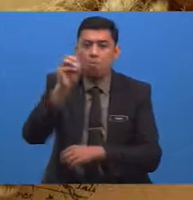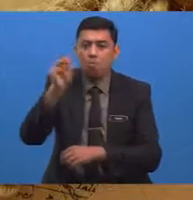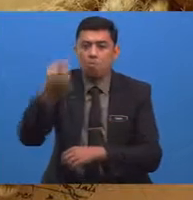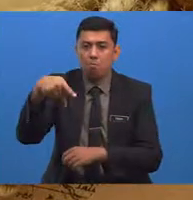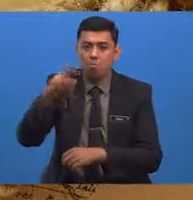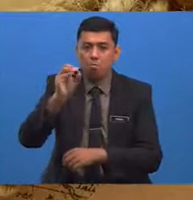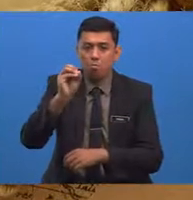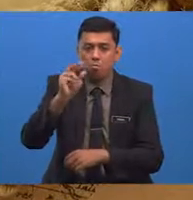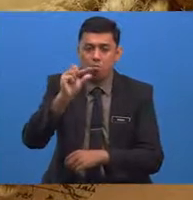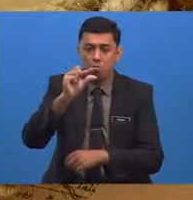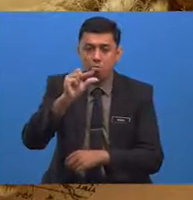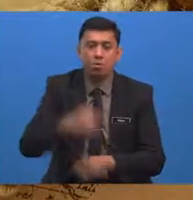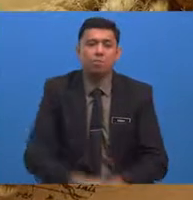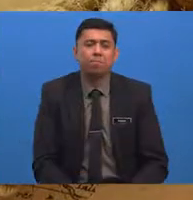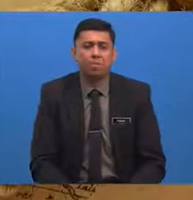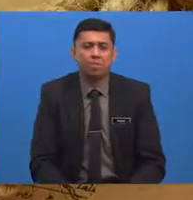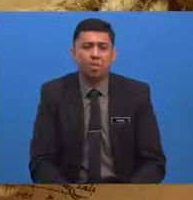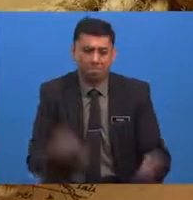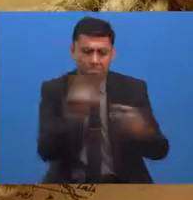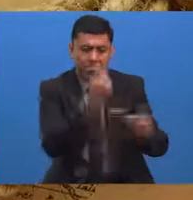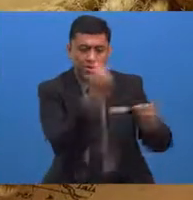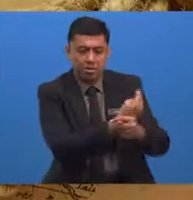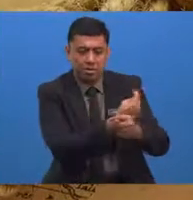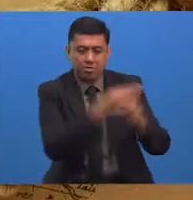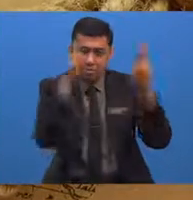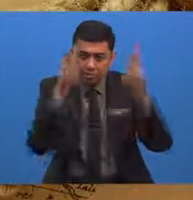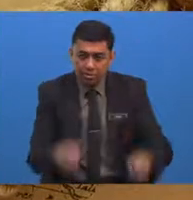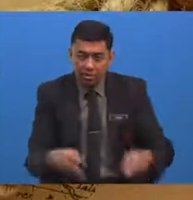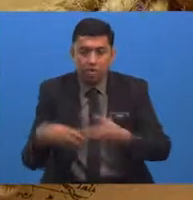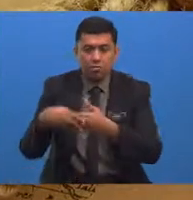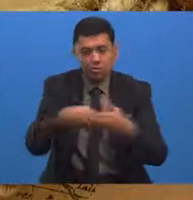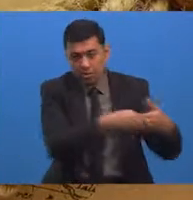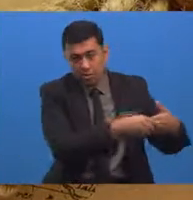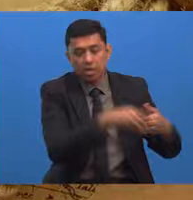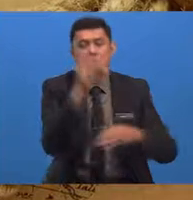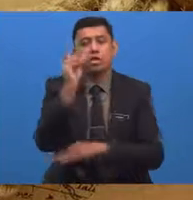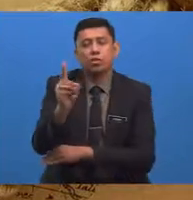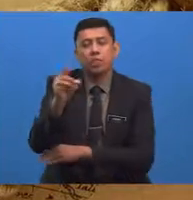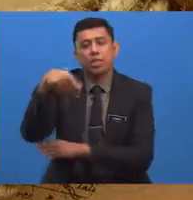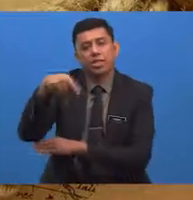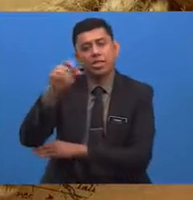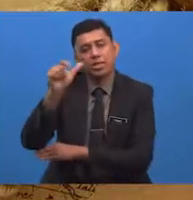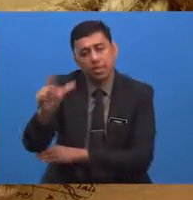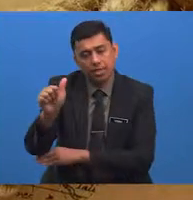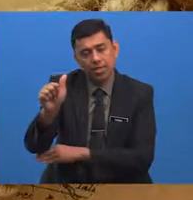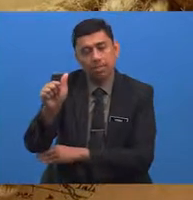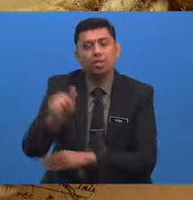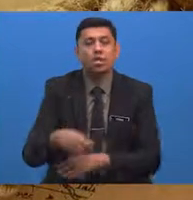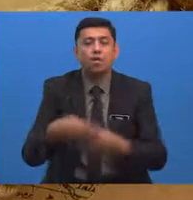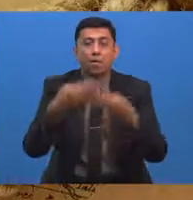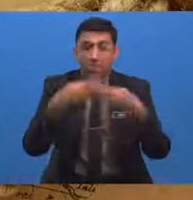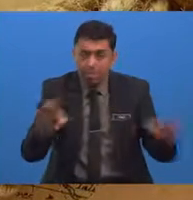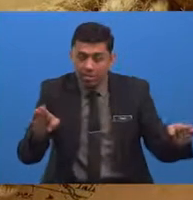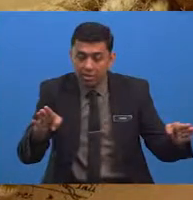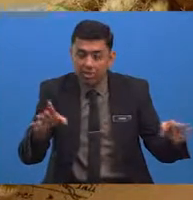ini menimbulkan penentangan rakyat yang dipimpin oleh Dato' Patinggi Ali yang ingin membebaskan